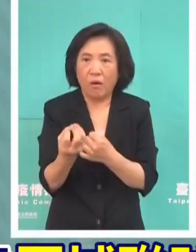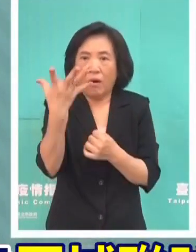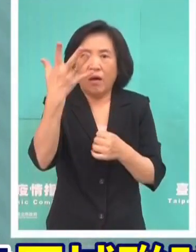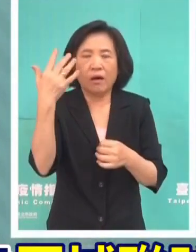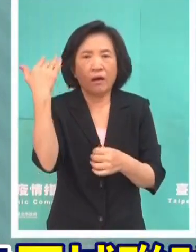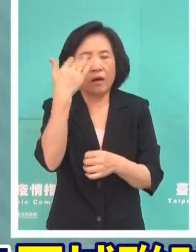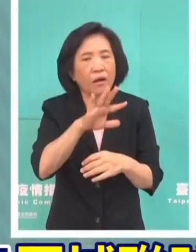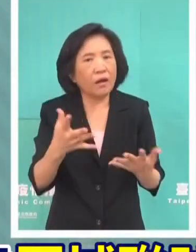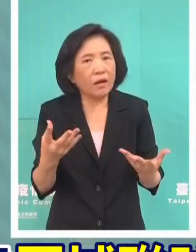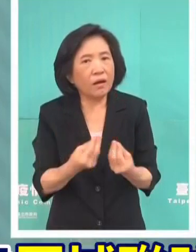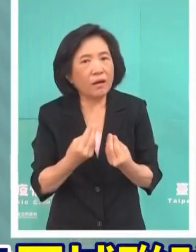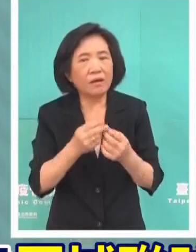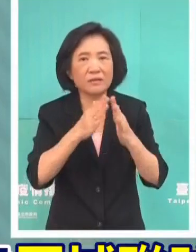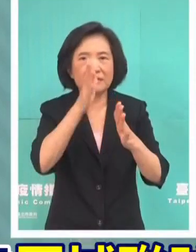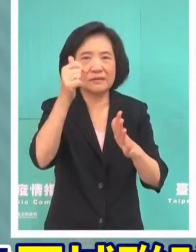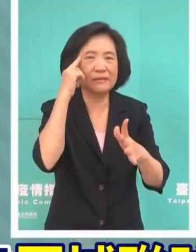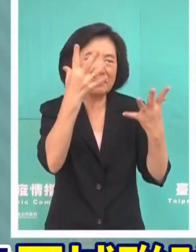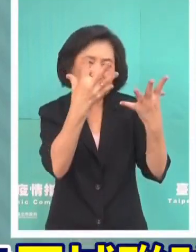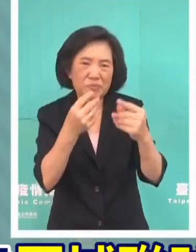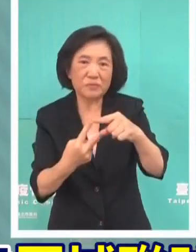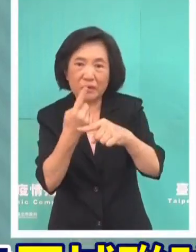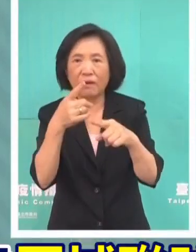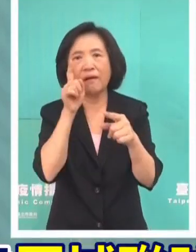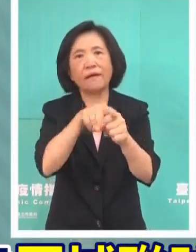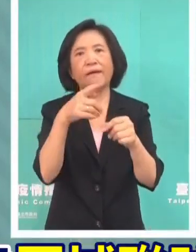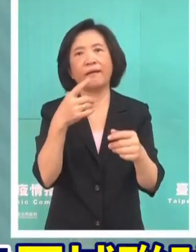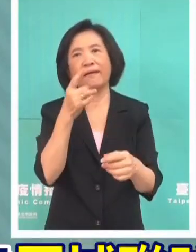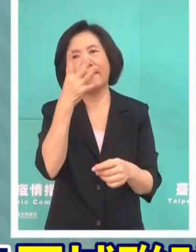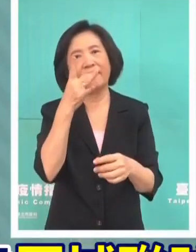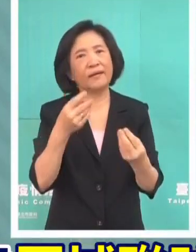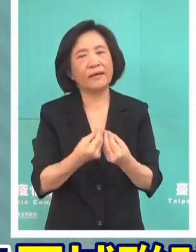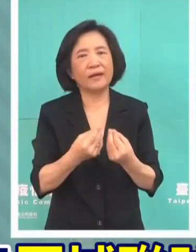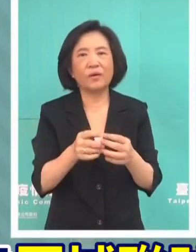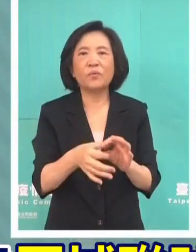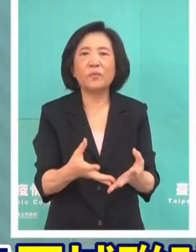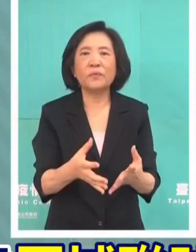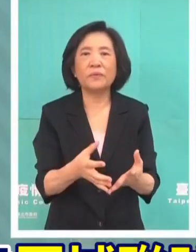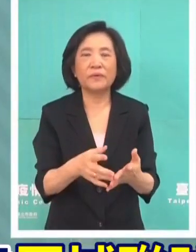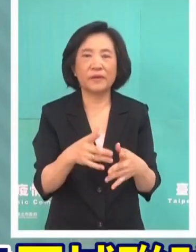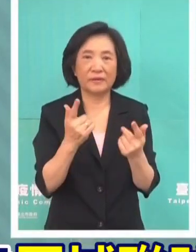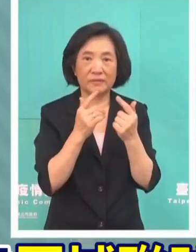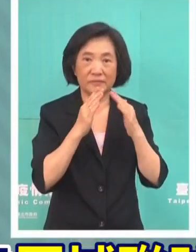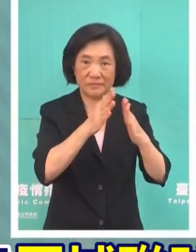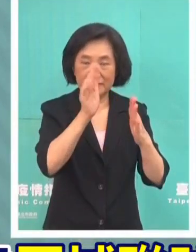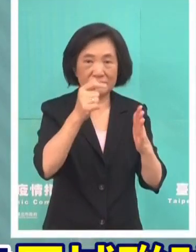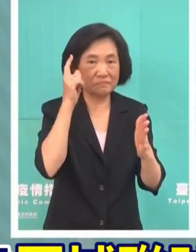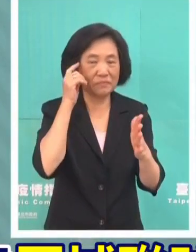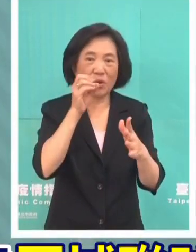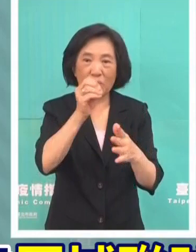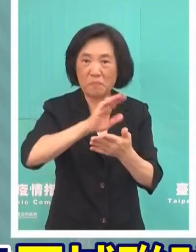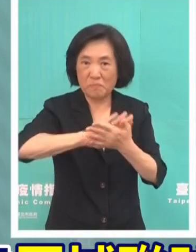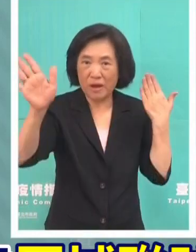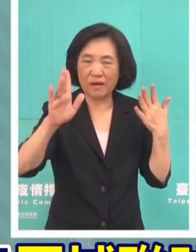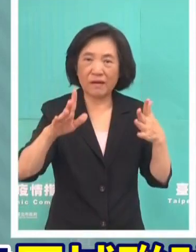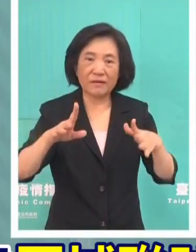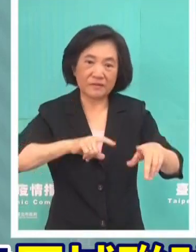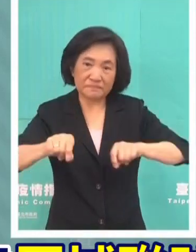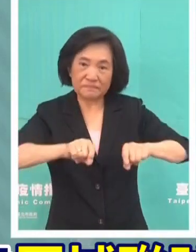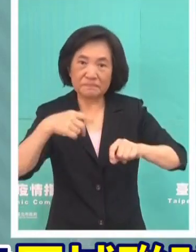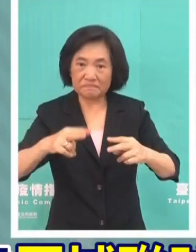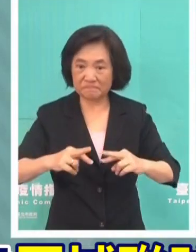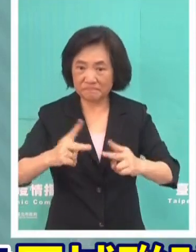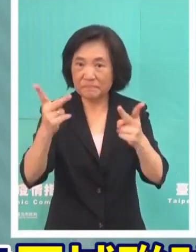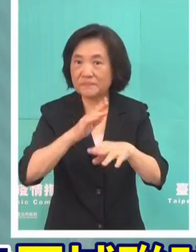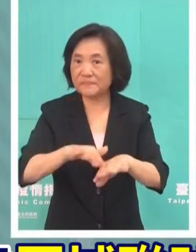增，未达市长的减半或是减少的目标，请问原因为何？市长执行清零计划的相关战术是否会再调